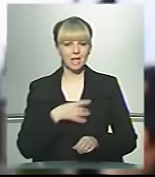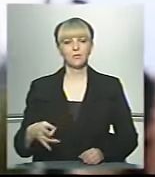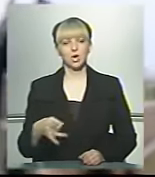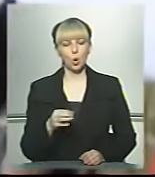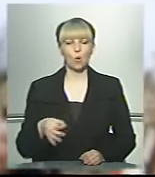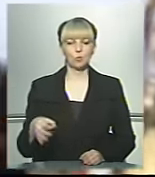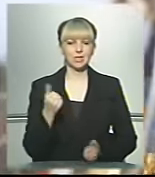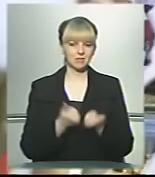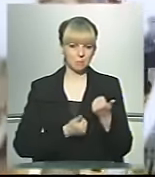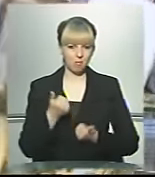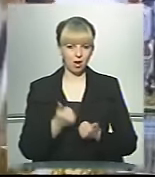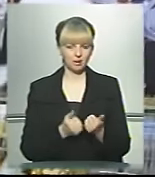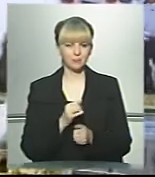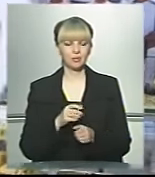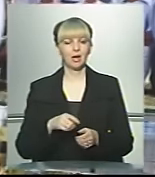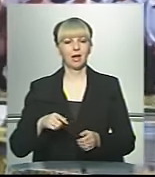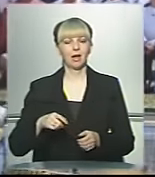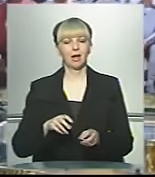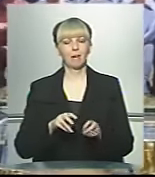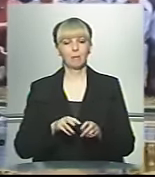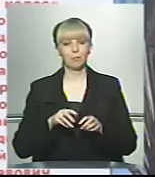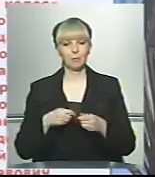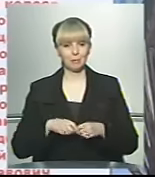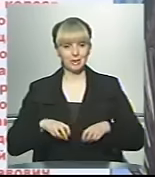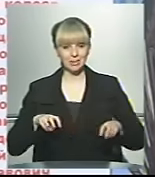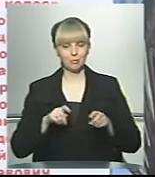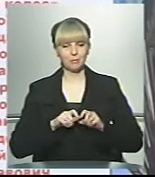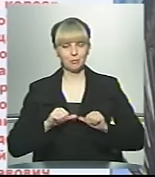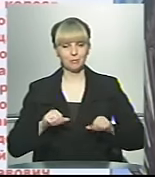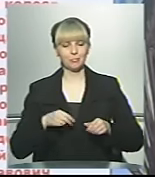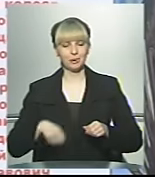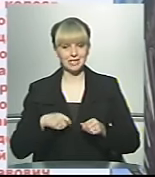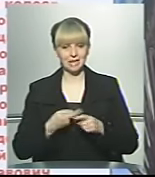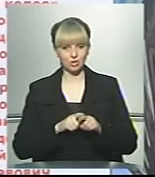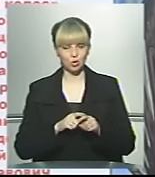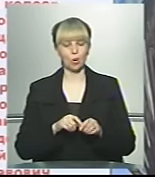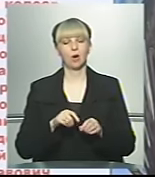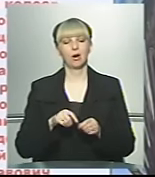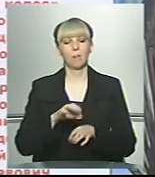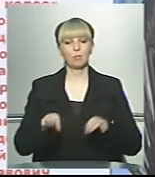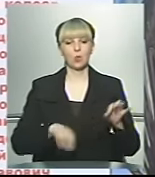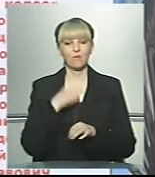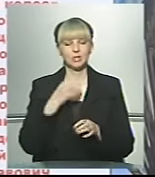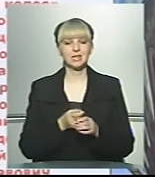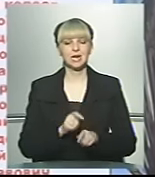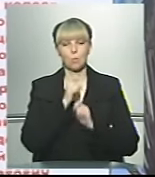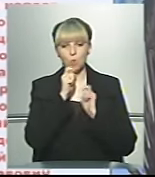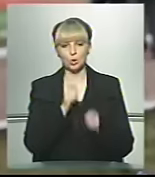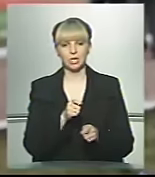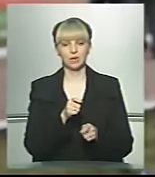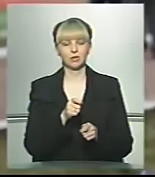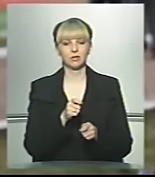районних та обласних змагань. І президент, а власне меценат цього проекту Степан Глігор каже, це своєрідний подарунок